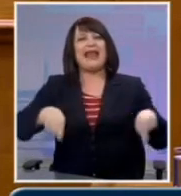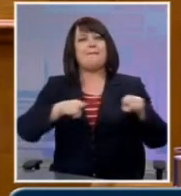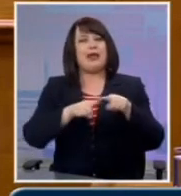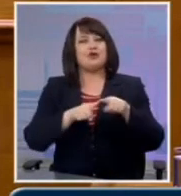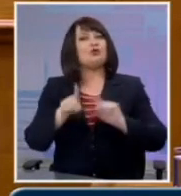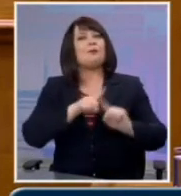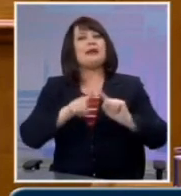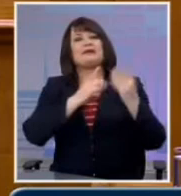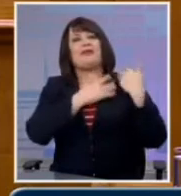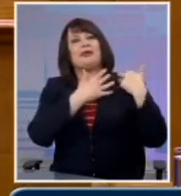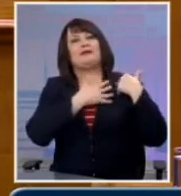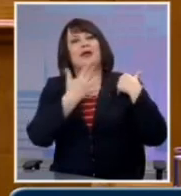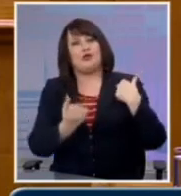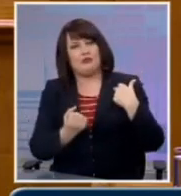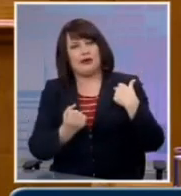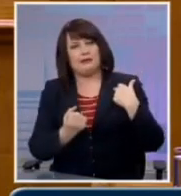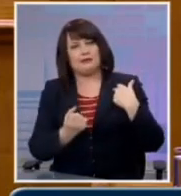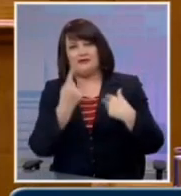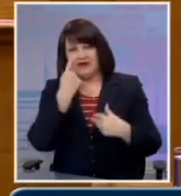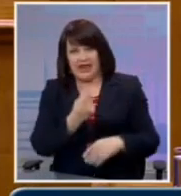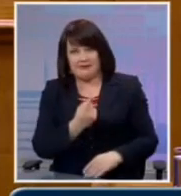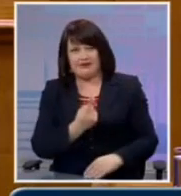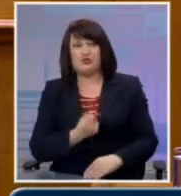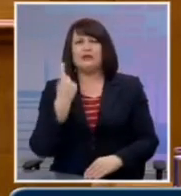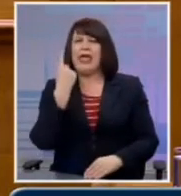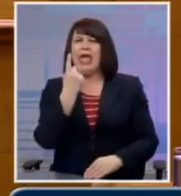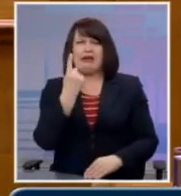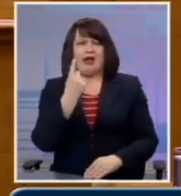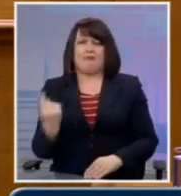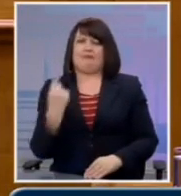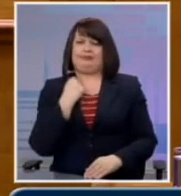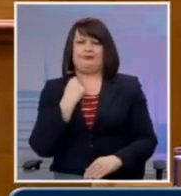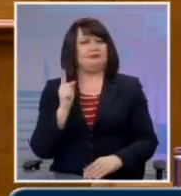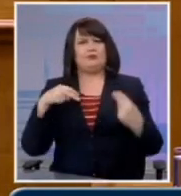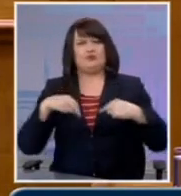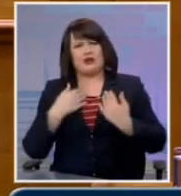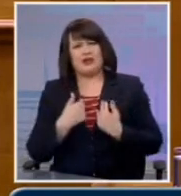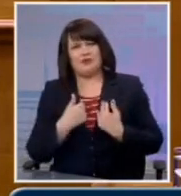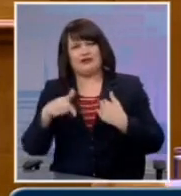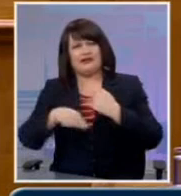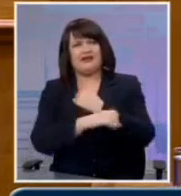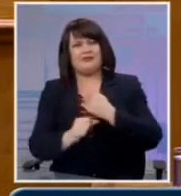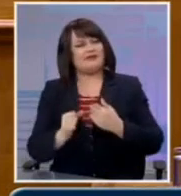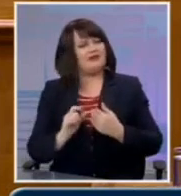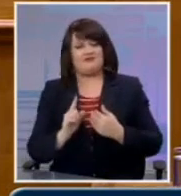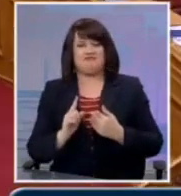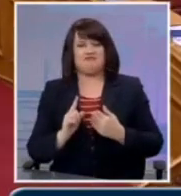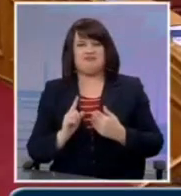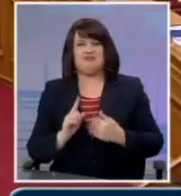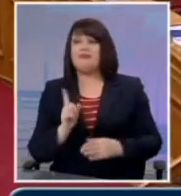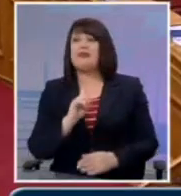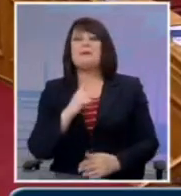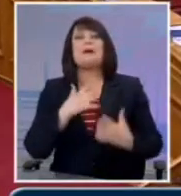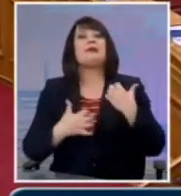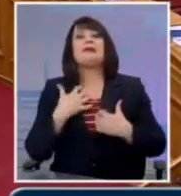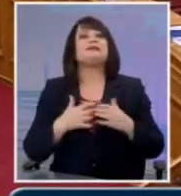δηλαδή για να αποδειχθεί ότι δεν χάνει ούτε μία αρμοδιότητα το Υπουργείο και η Γενική Γραμματεία Λιμένων και δεν πρέπει να